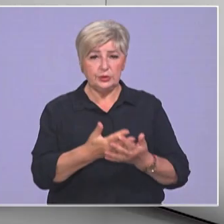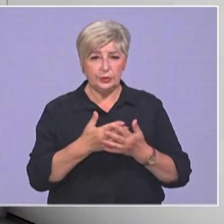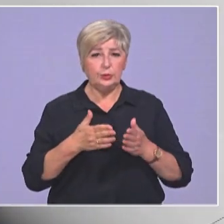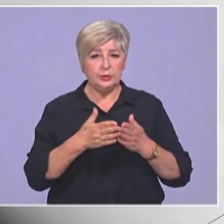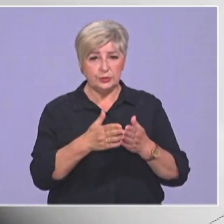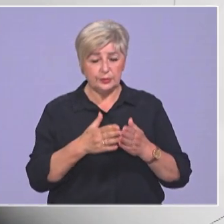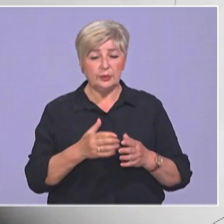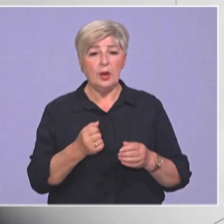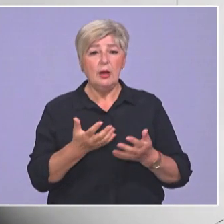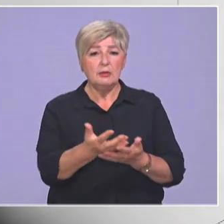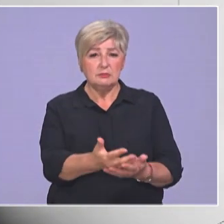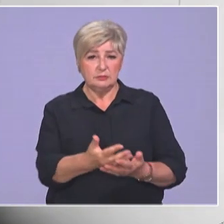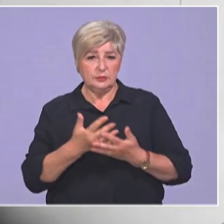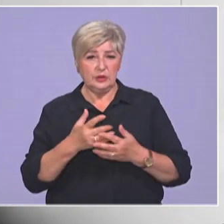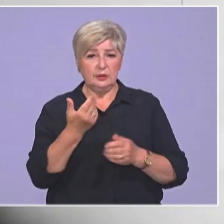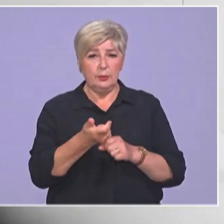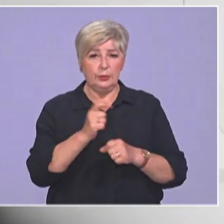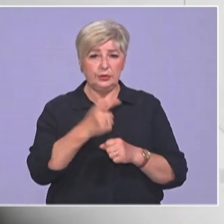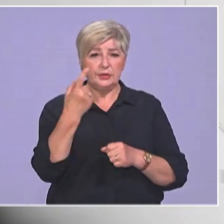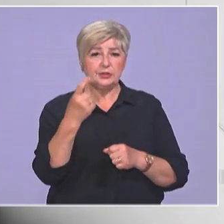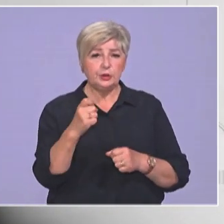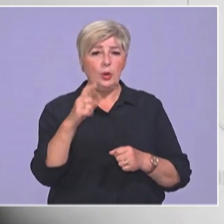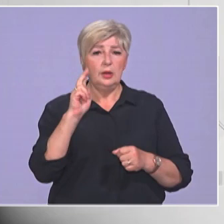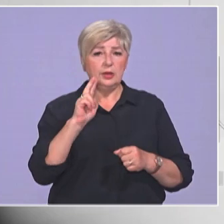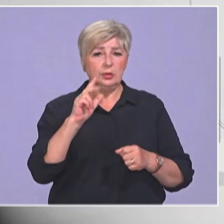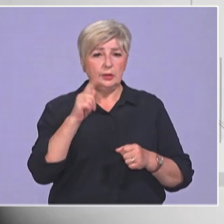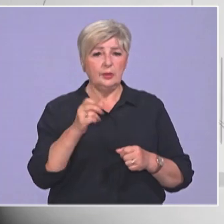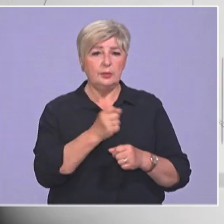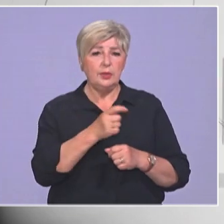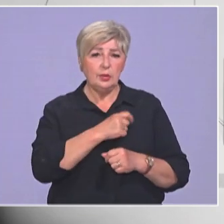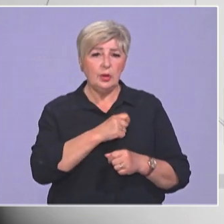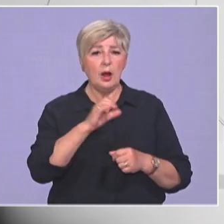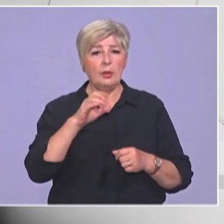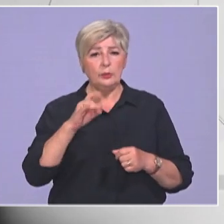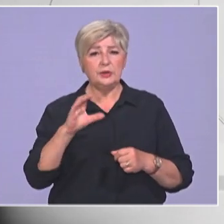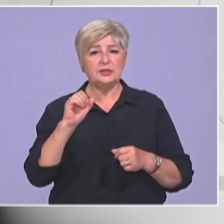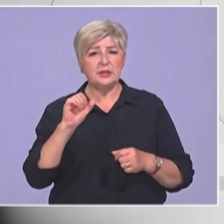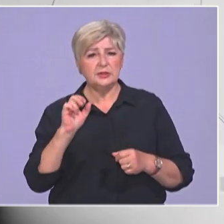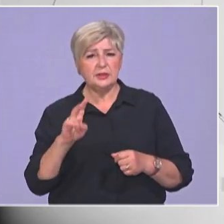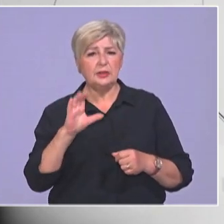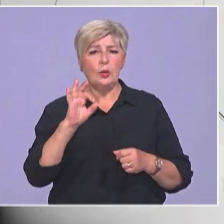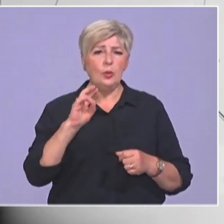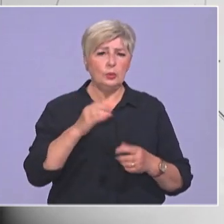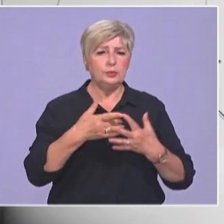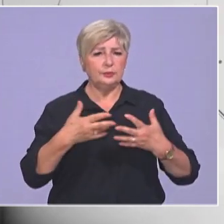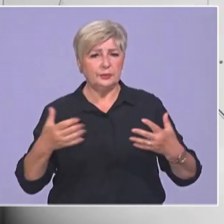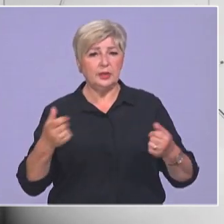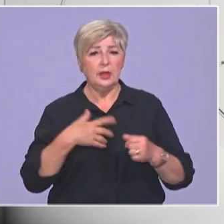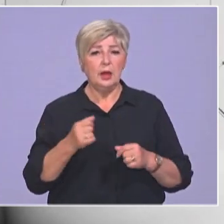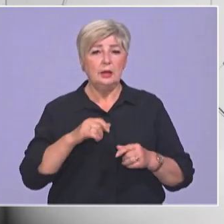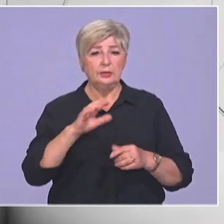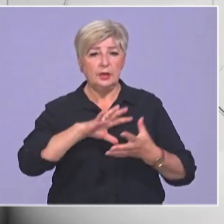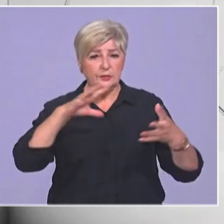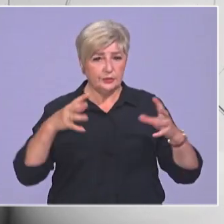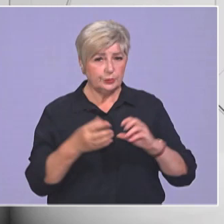понад 100 кілограмів білого амура, сазан, окунь, карась, лящ та інші види риби на загальну суму понад 300 тисяч